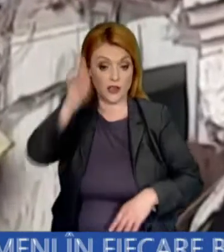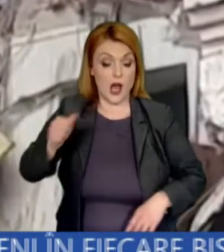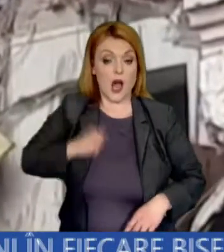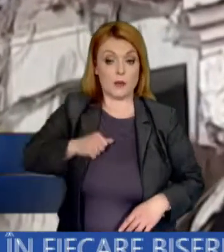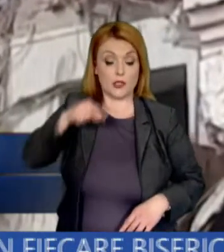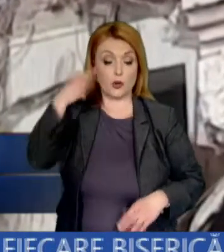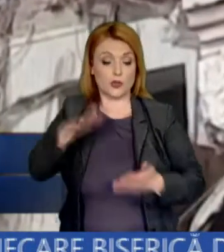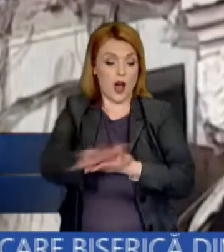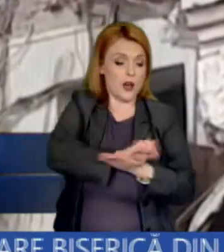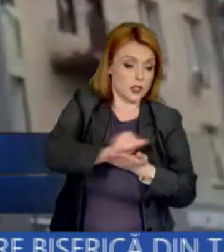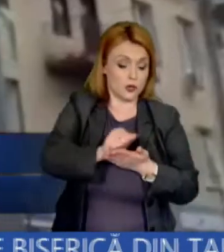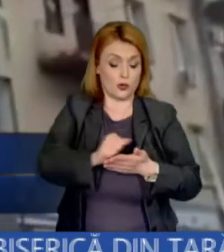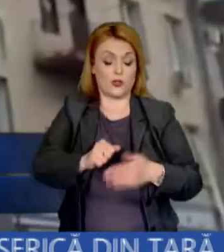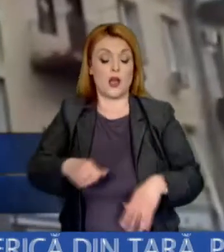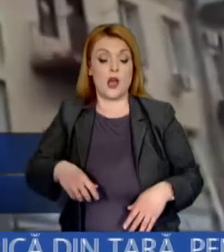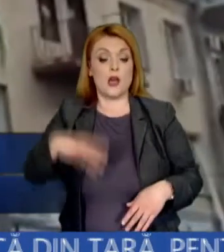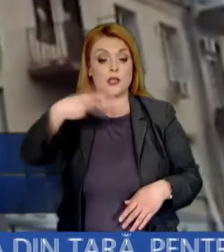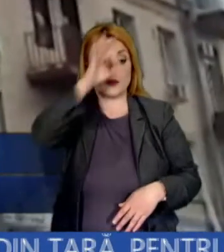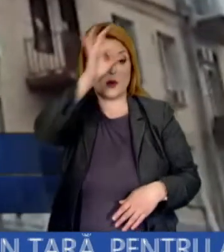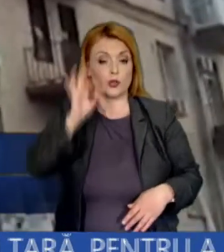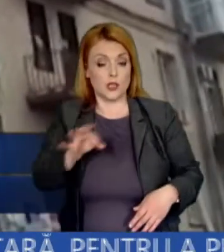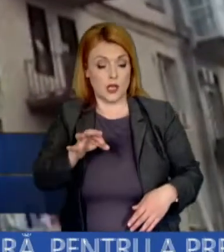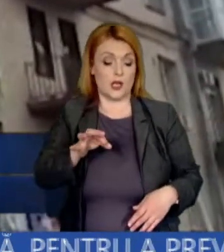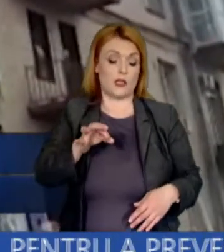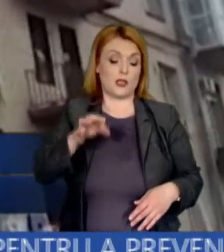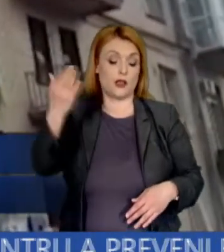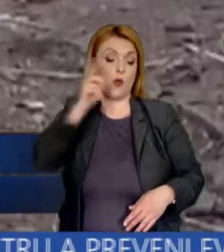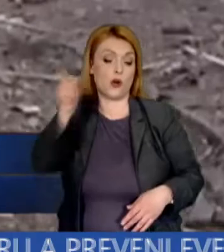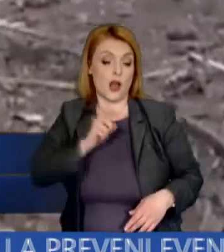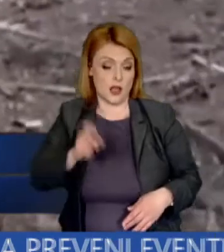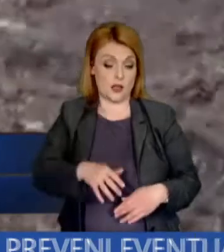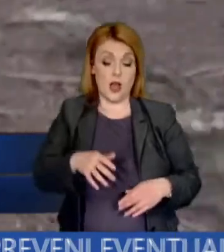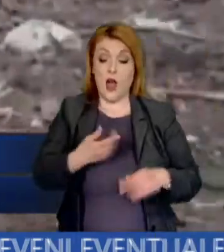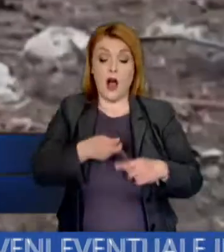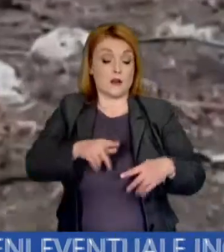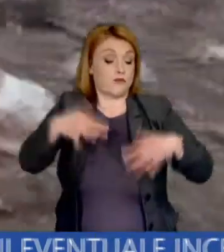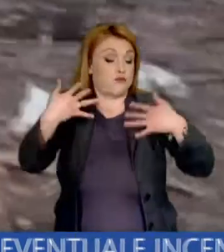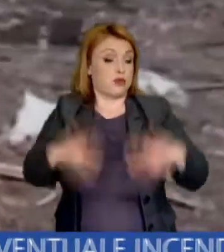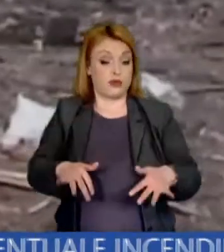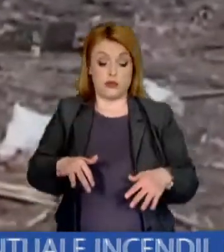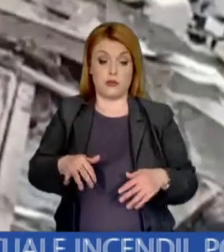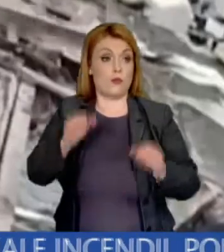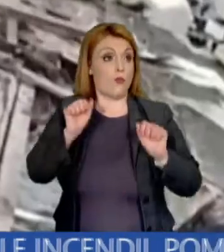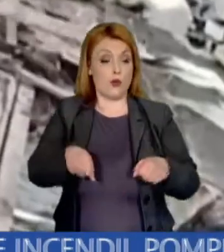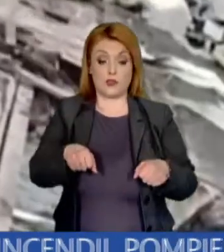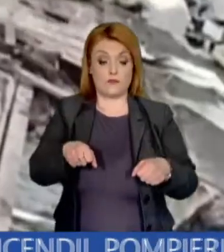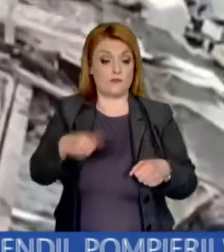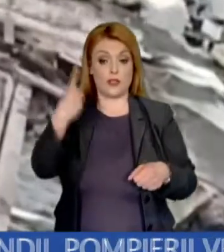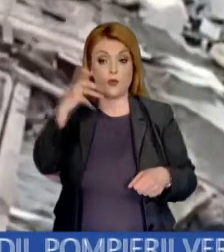au distrus și deteriorat 30% din infrastructura ucraineană, iar pagubele estimate ajung la 100 de miliarde de dolari.